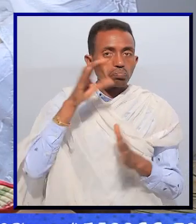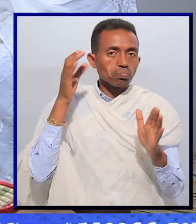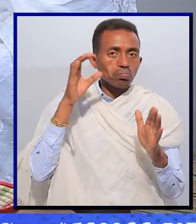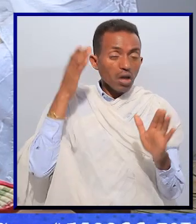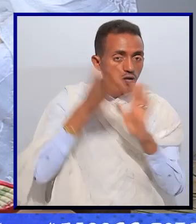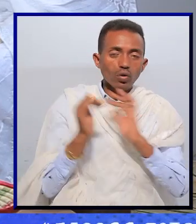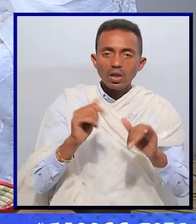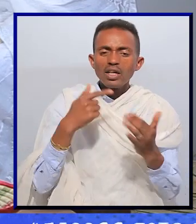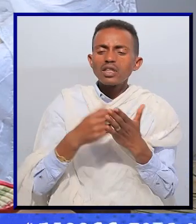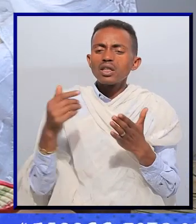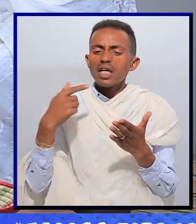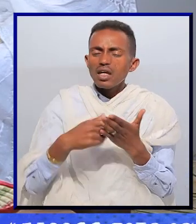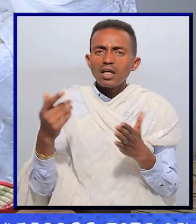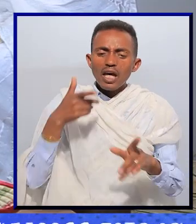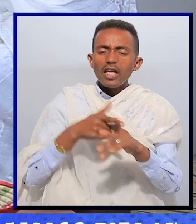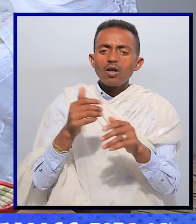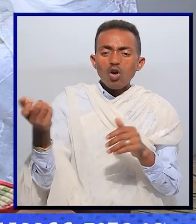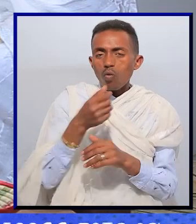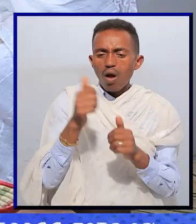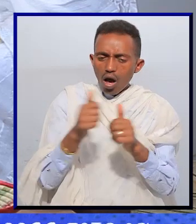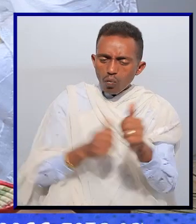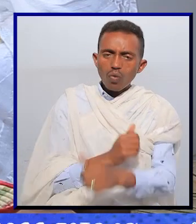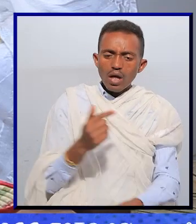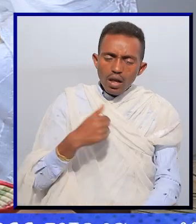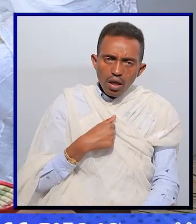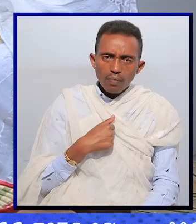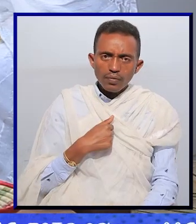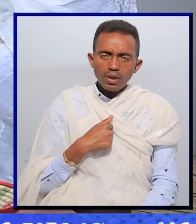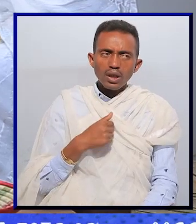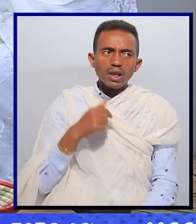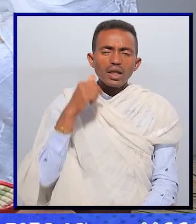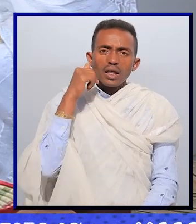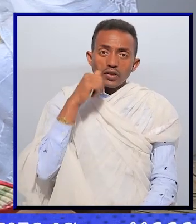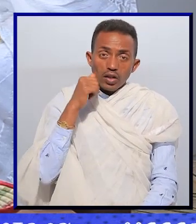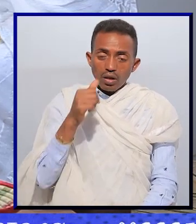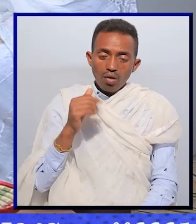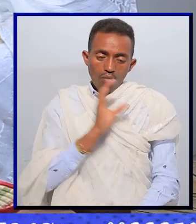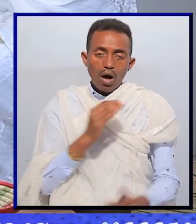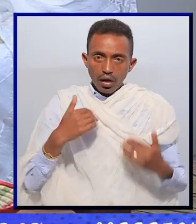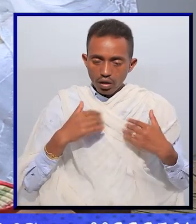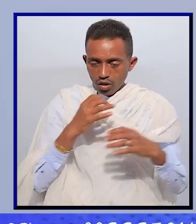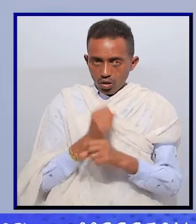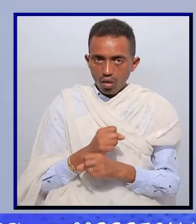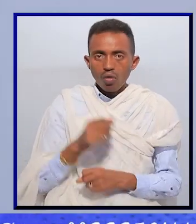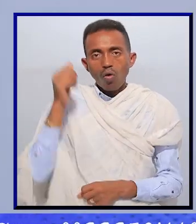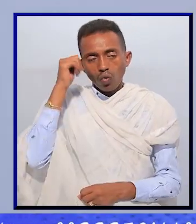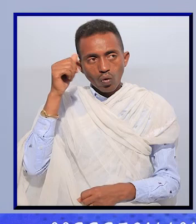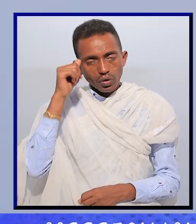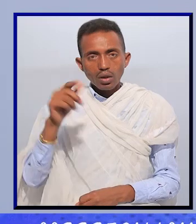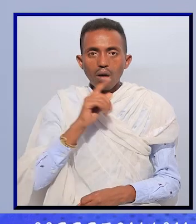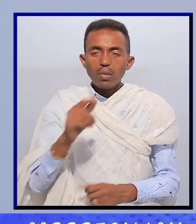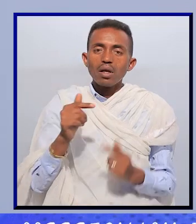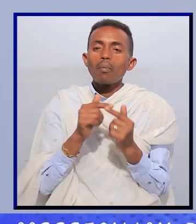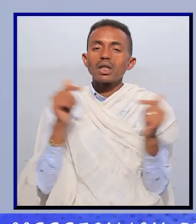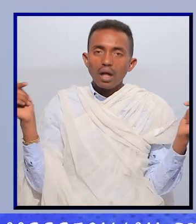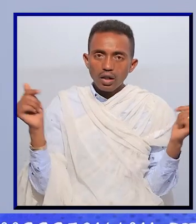ብለን የምናምነው። ከዛ በፊት ይቺ ሰው ልክ እንደ ሌሎች እህቶቿ ሴታ ሴትነትን ይዛ